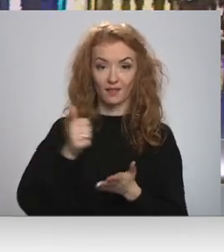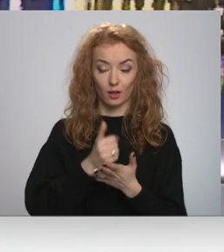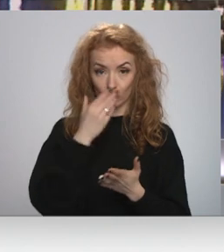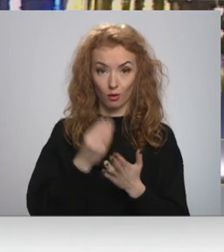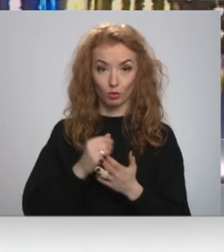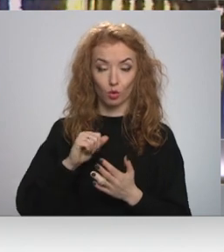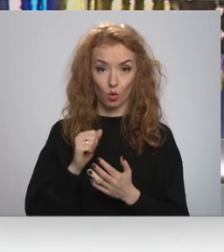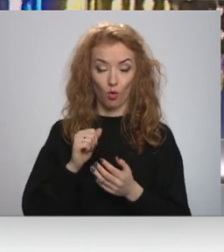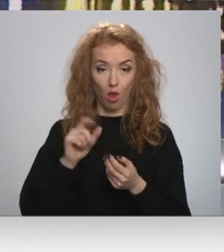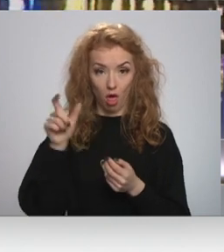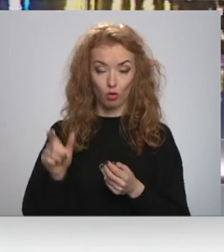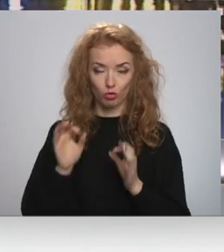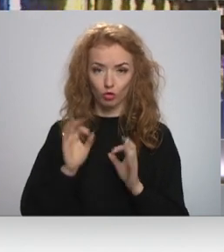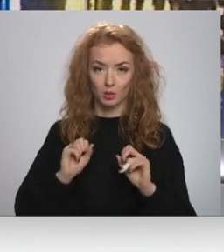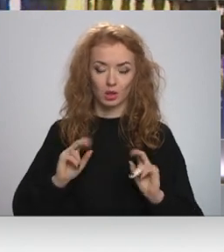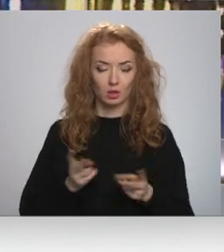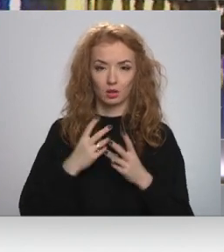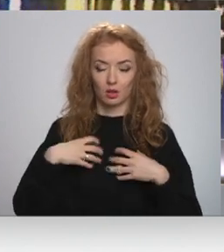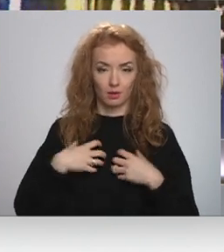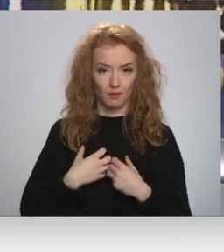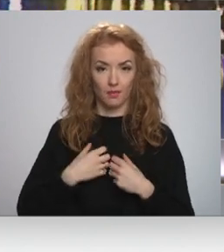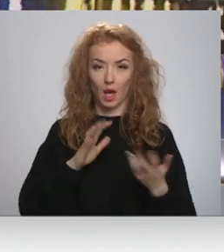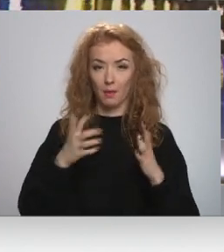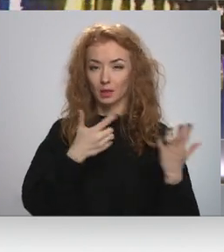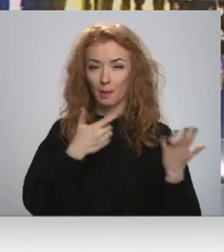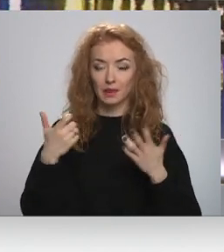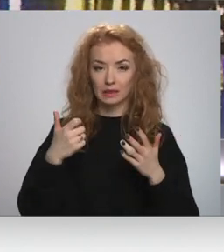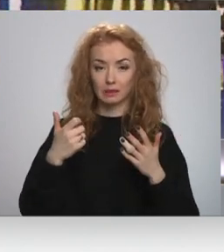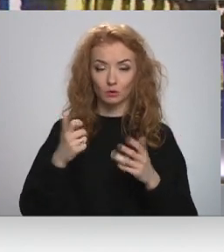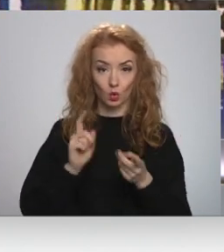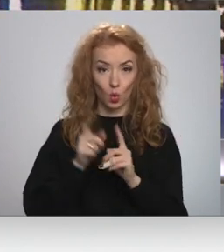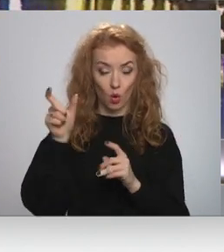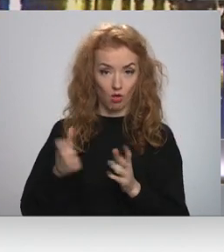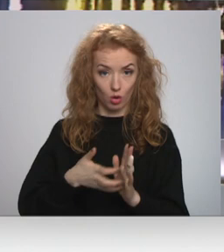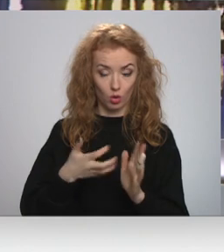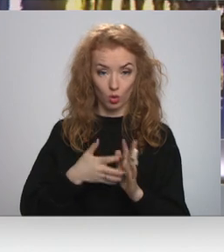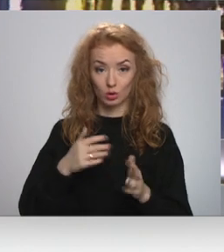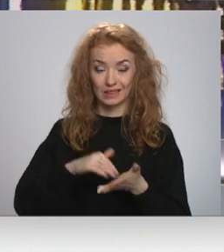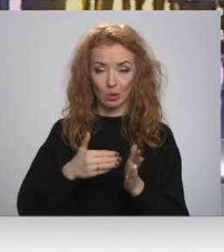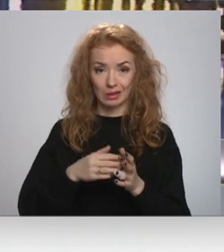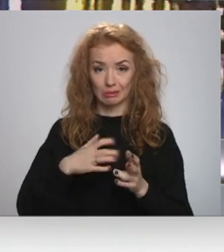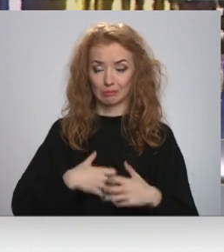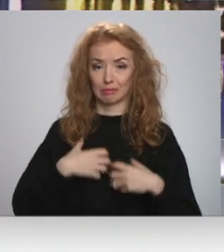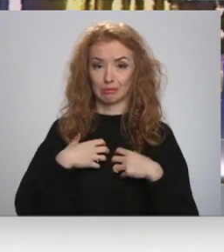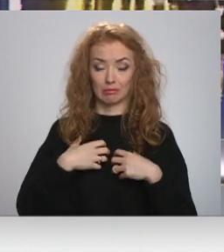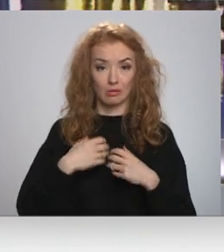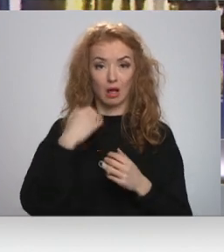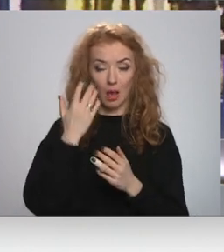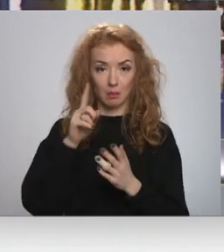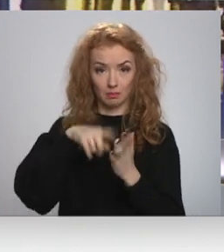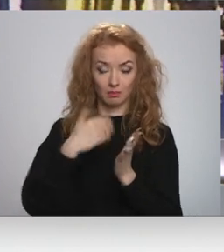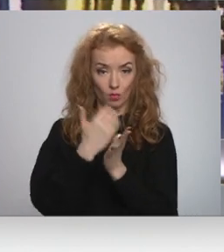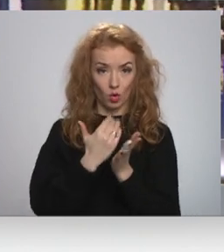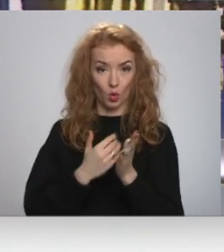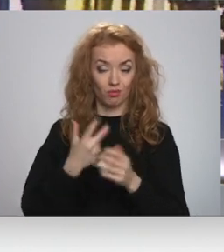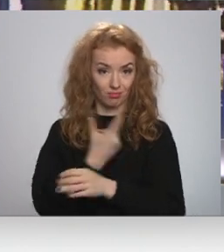kolēģus, izdeg. Pat labam trūkst aptuveni 700 pasniedzēju. Situācija jo īpaši sāsinājusies prasības pēc vakcinācijas